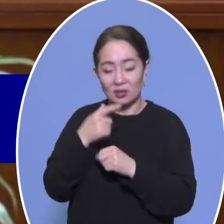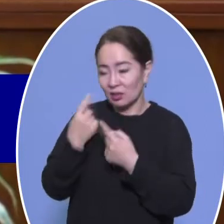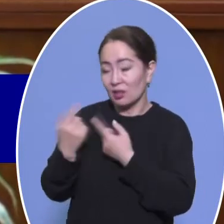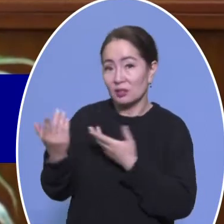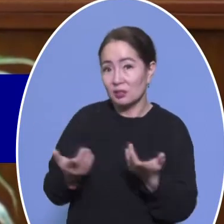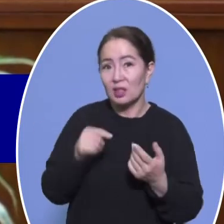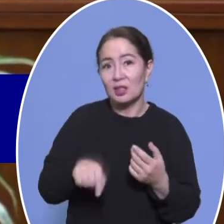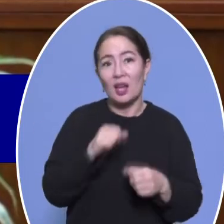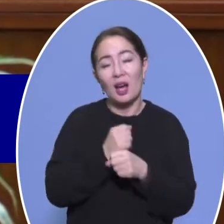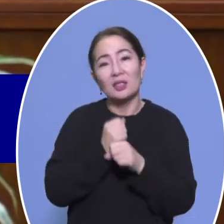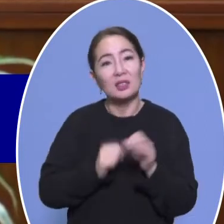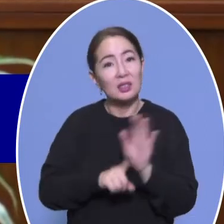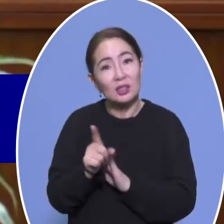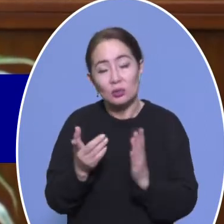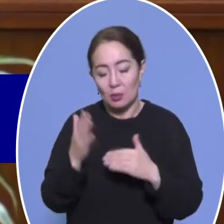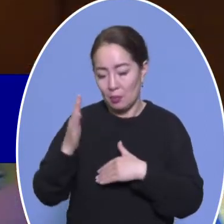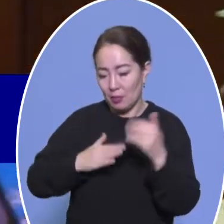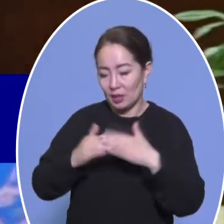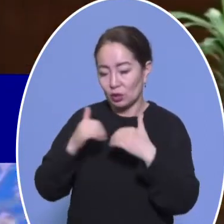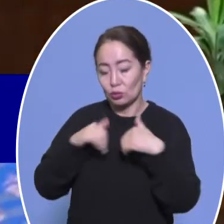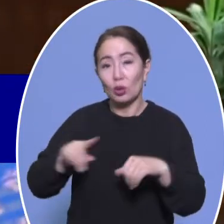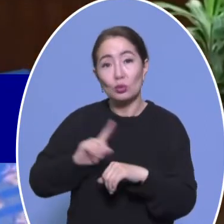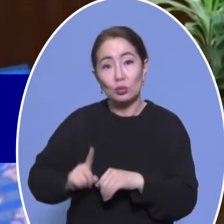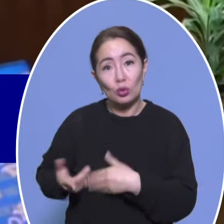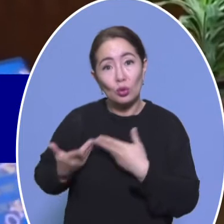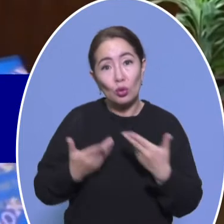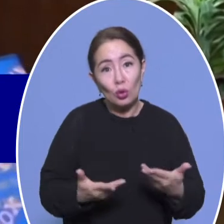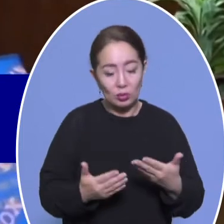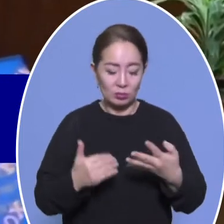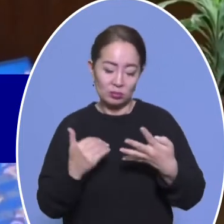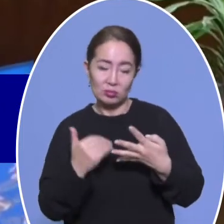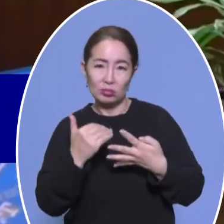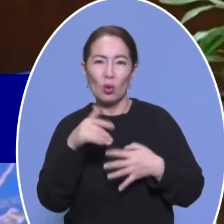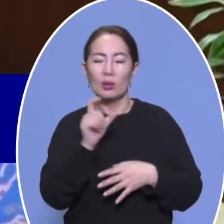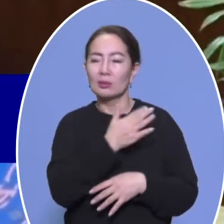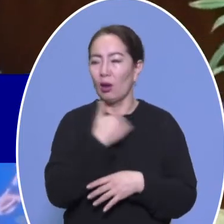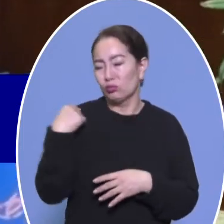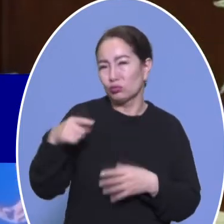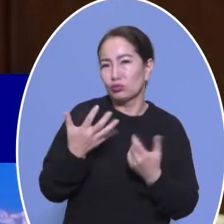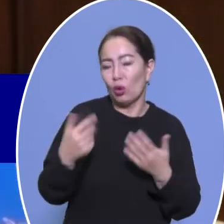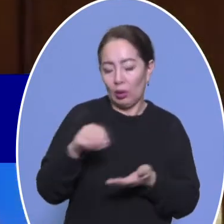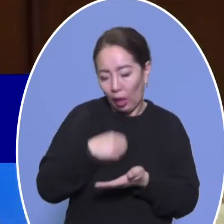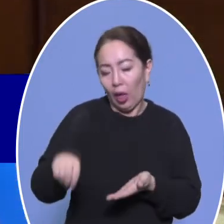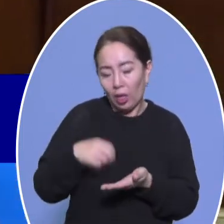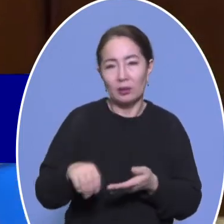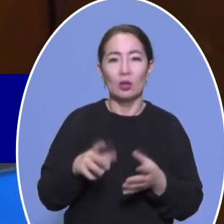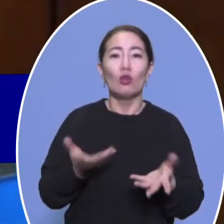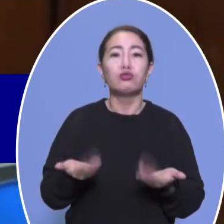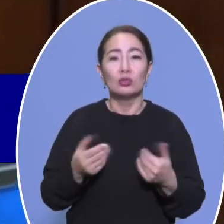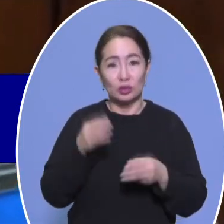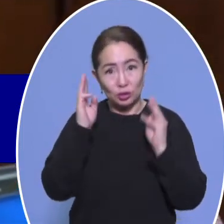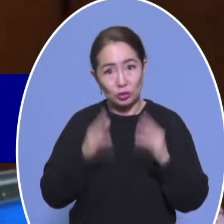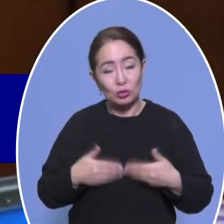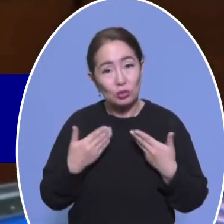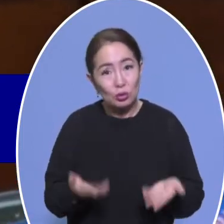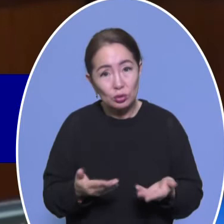хэн онцолж байлаа. За эдгээр ажлын эхлэл бол барилгын тусгай зөвшөөрлийг олгоход шат амжилт олон даргын гарын үсэг зурулдаг байдлыг хэлбраар шийдсэн.